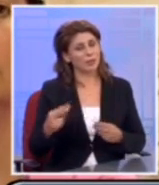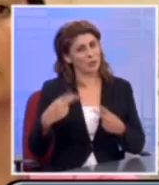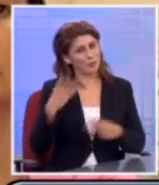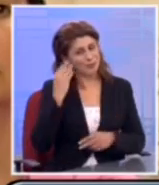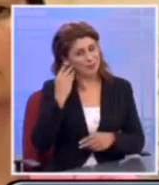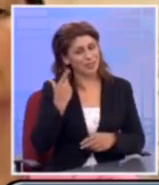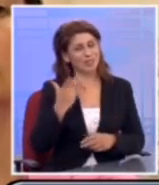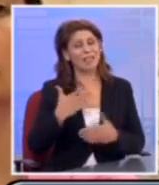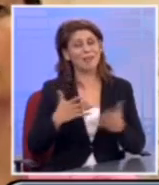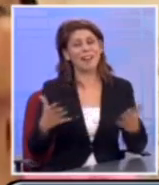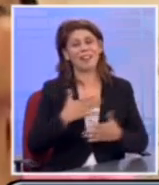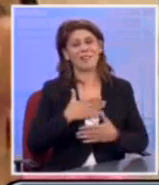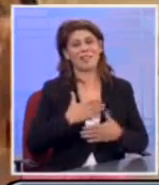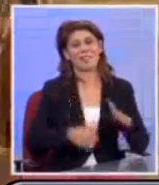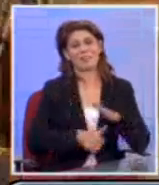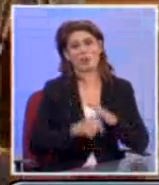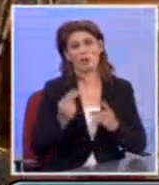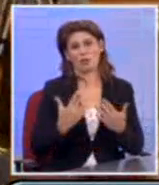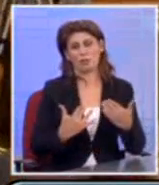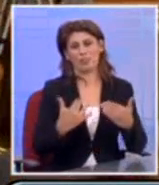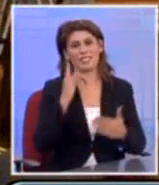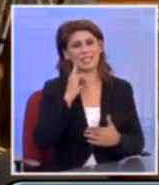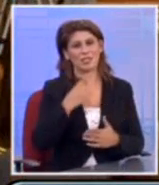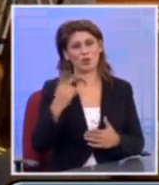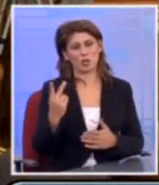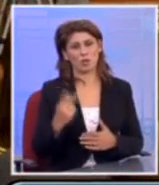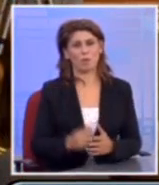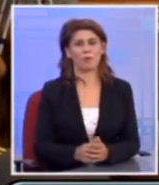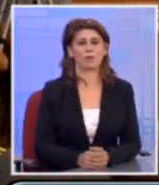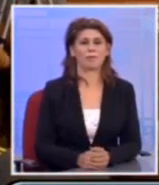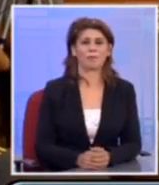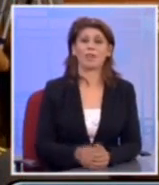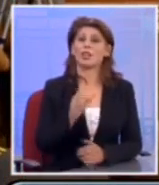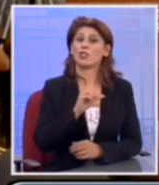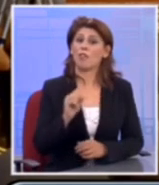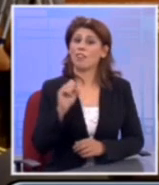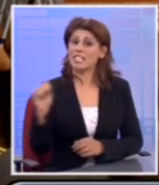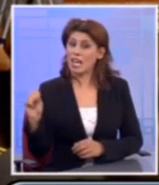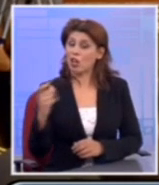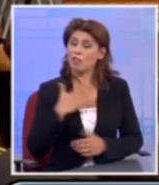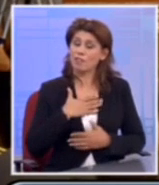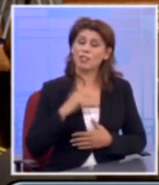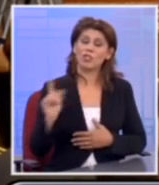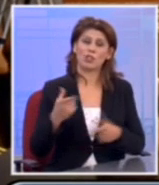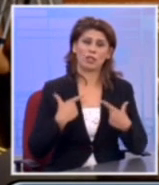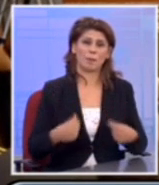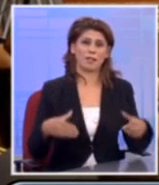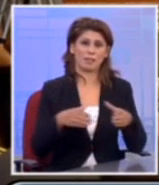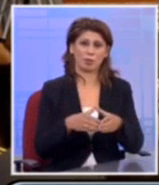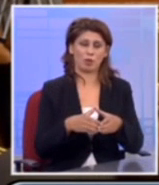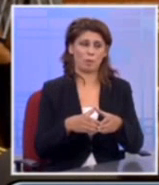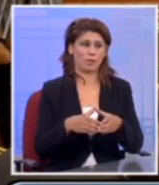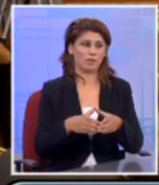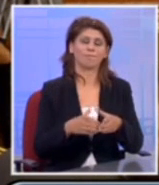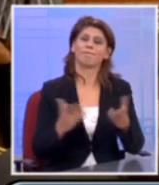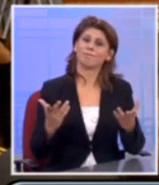προσοχή σας και ένα μεγάλο ευχαριστώ στην Πρόεδρο της Βουλής των Ελλήνων, στη Σοφία Σακοράφα και όλα τα μέλη της Επιτροπής